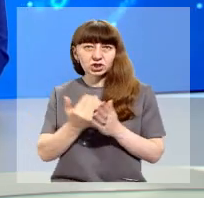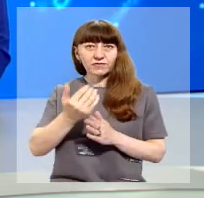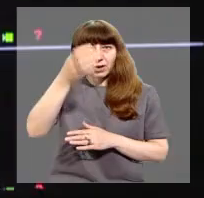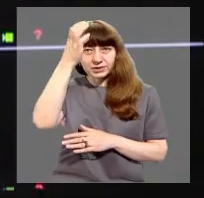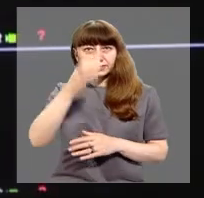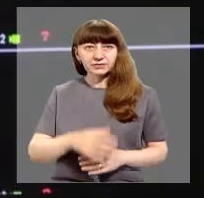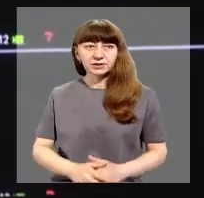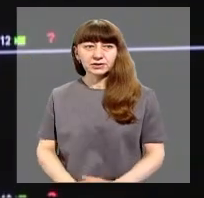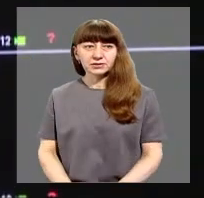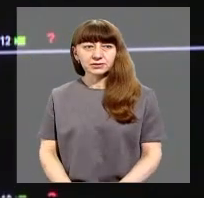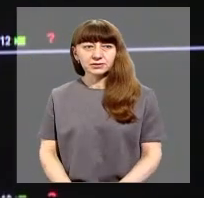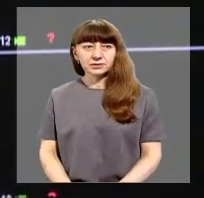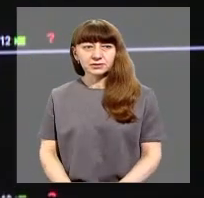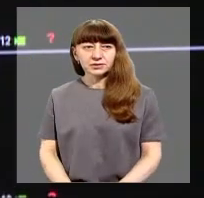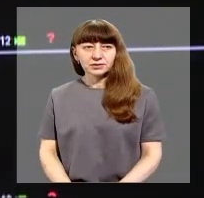образования.